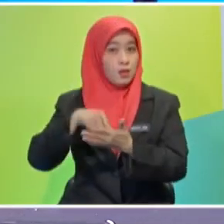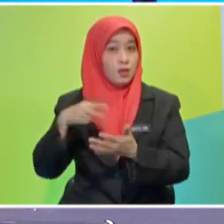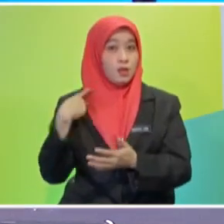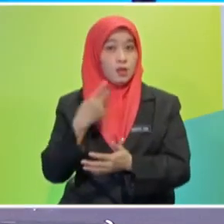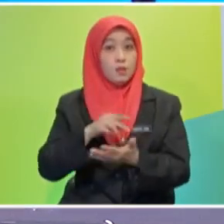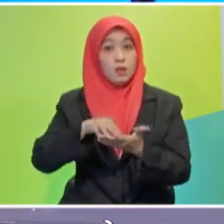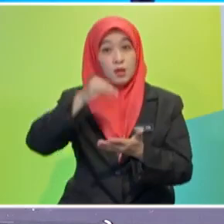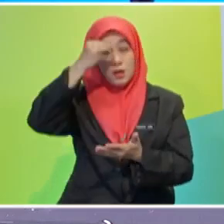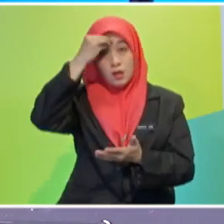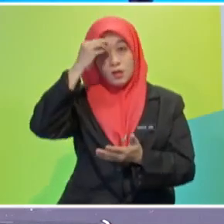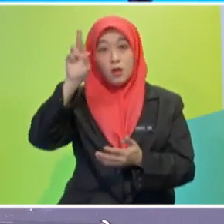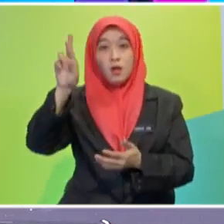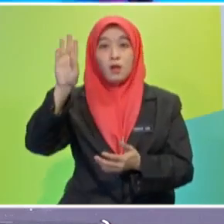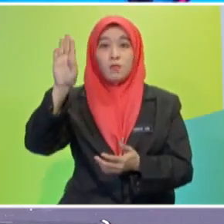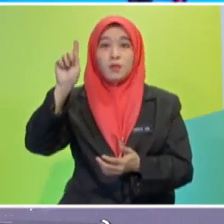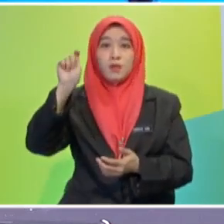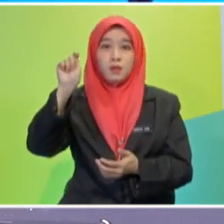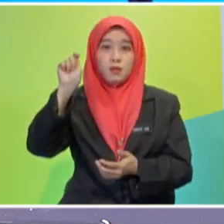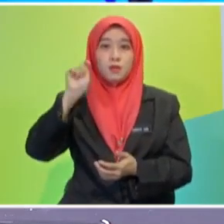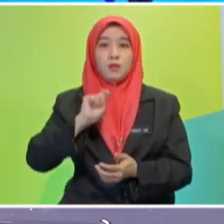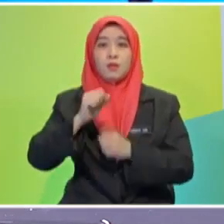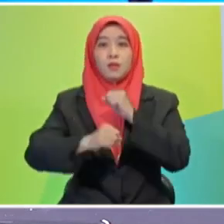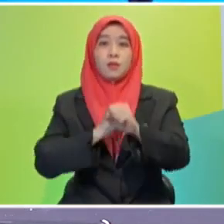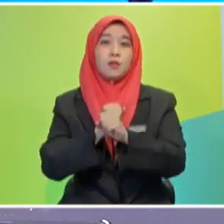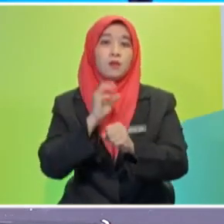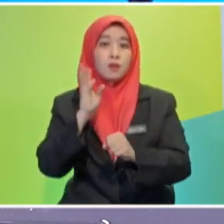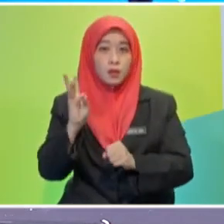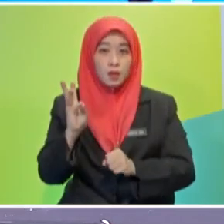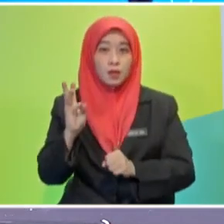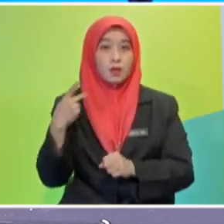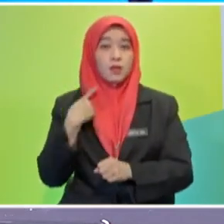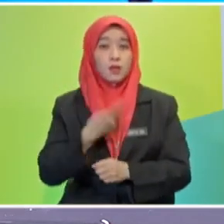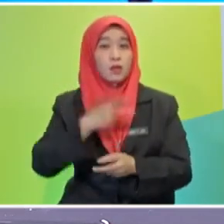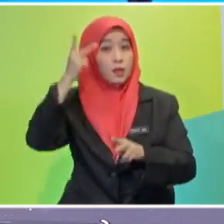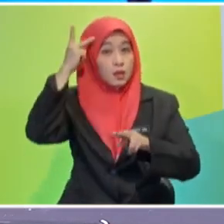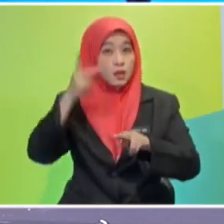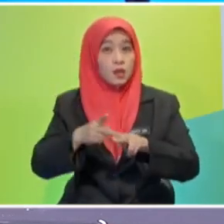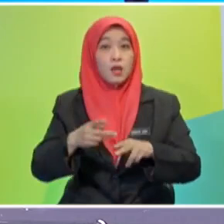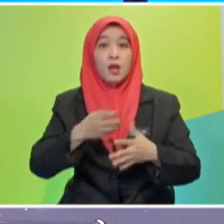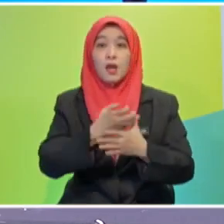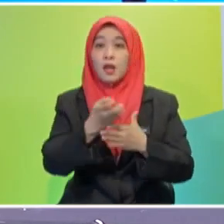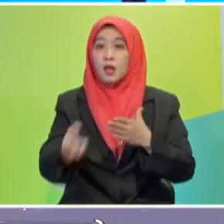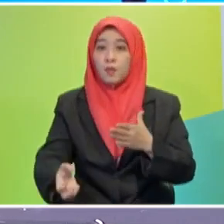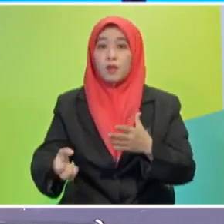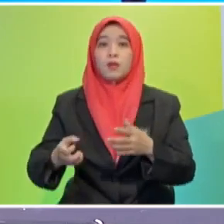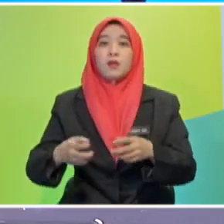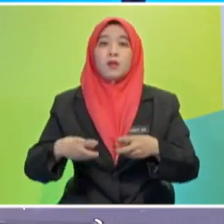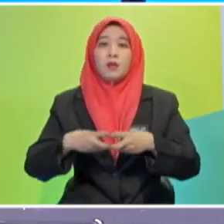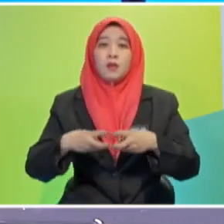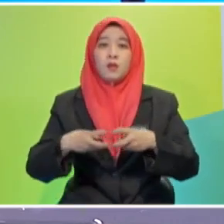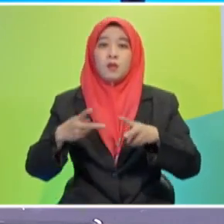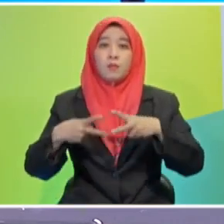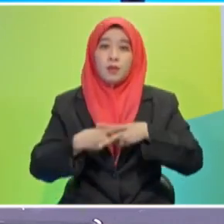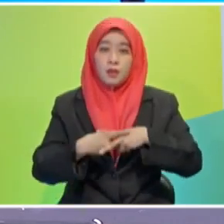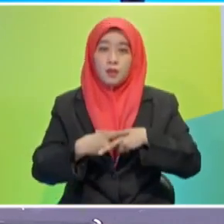mempelajari mata pelajaran Reka Bentuk dan Teknologi tahun 6, iaitu hari ini kita nak kenali elemen elektromekanikal. Tadi kita dah